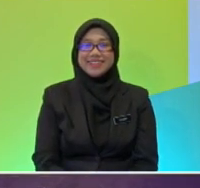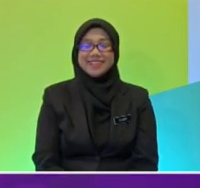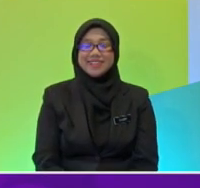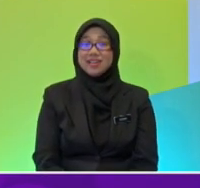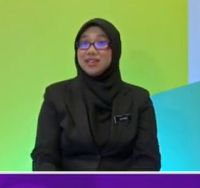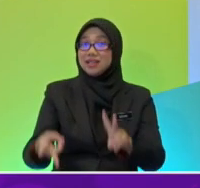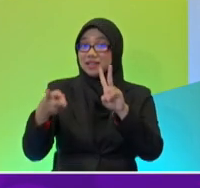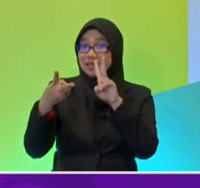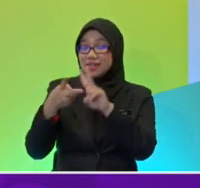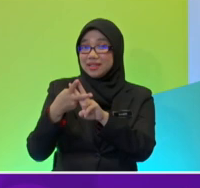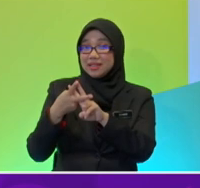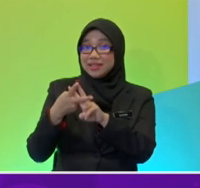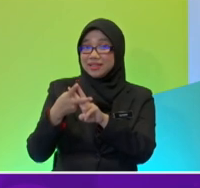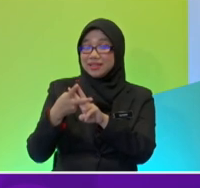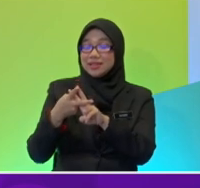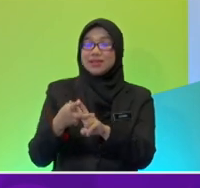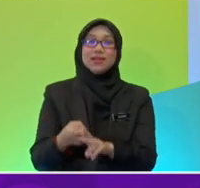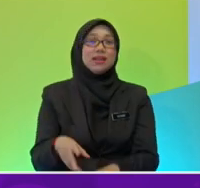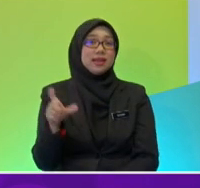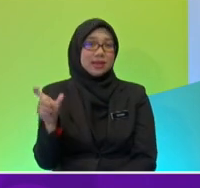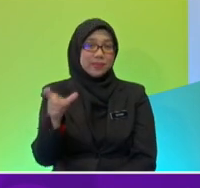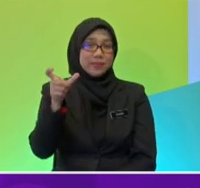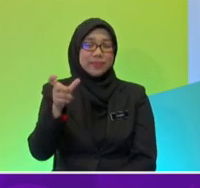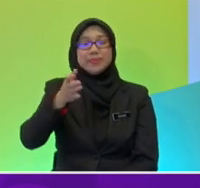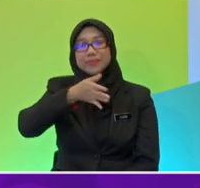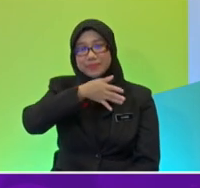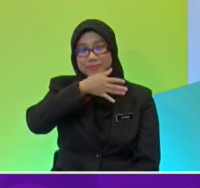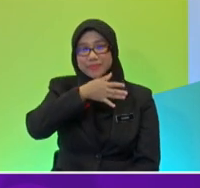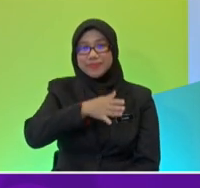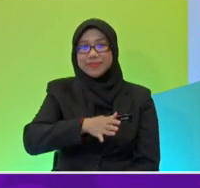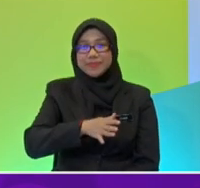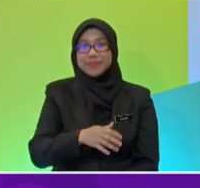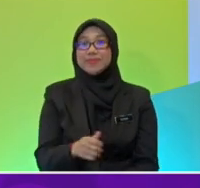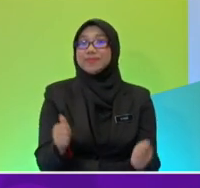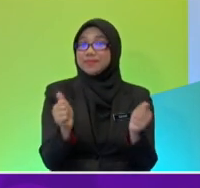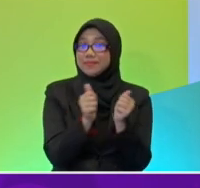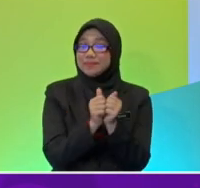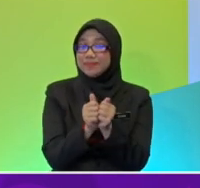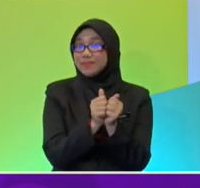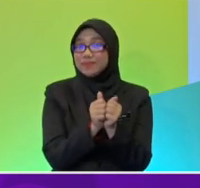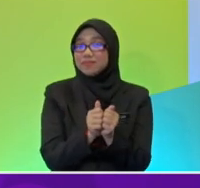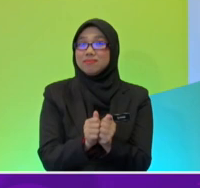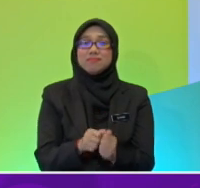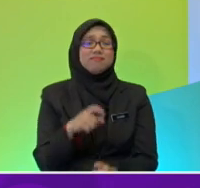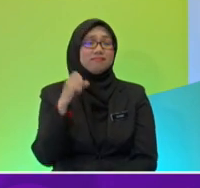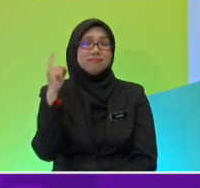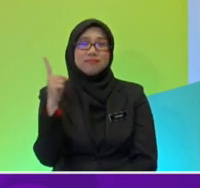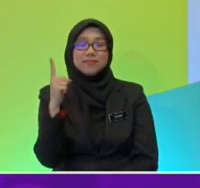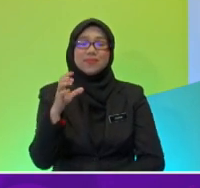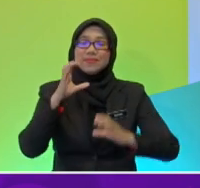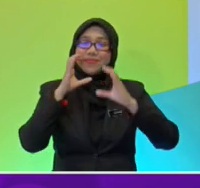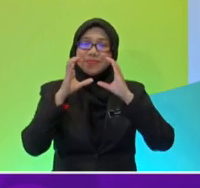saya menjotohi Al Amin Nabi Muhammad Shallallahu Alaihi Wasallam dengan sentiasa bercakap benang dan tidak